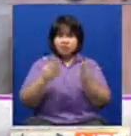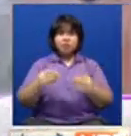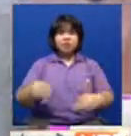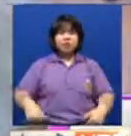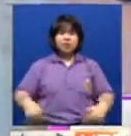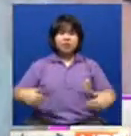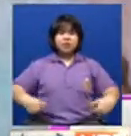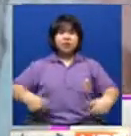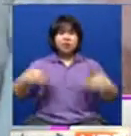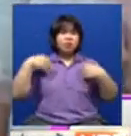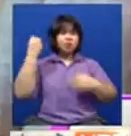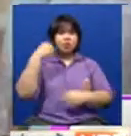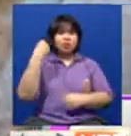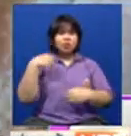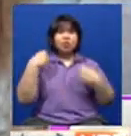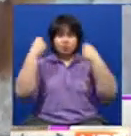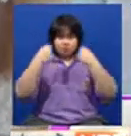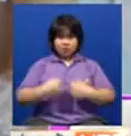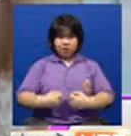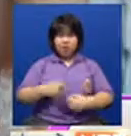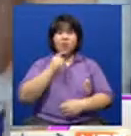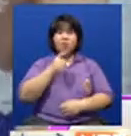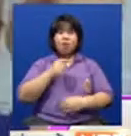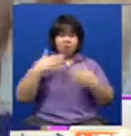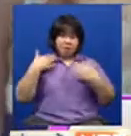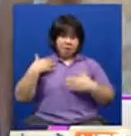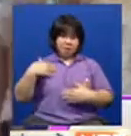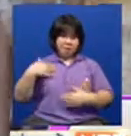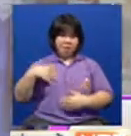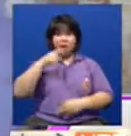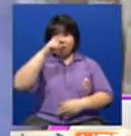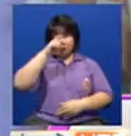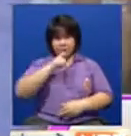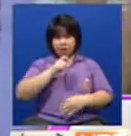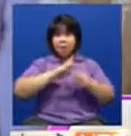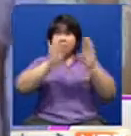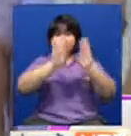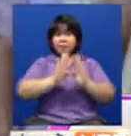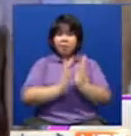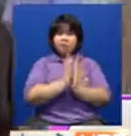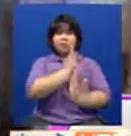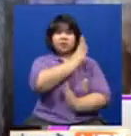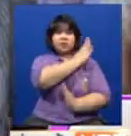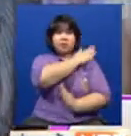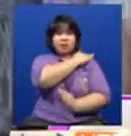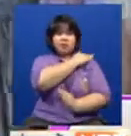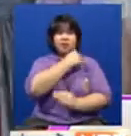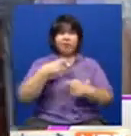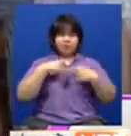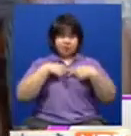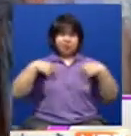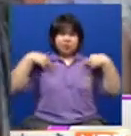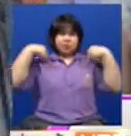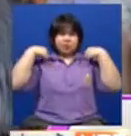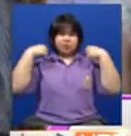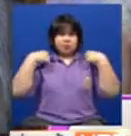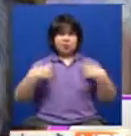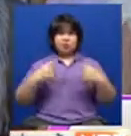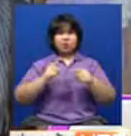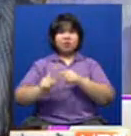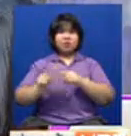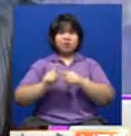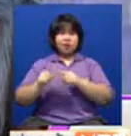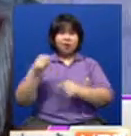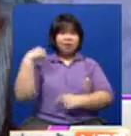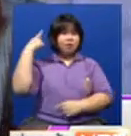วันด้วยค่ะโดยผู้ที่สวมใส่ผ้าไทยนะคะทั้งแบบที่เป็นสบายแล้วก็เป็นเสื้อคอกระเช้าด้านนาง